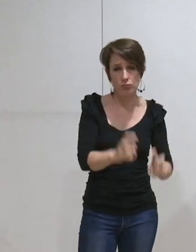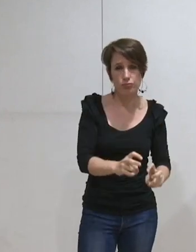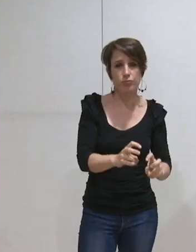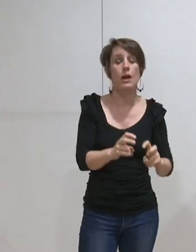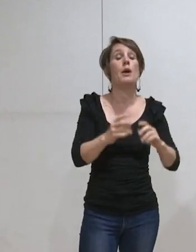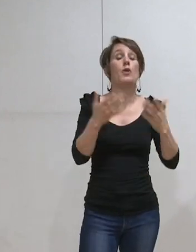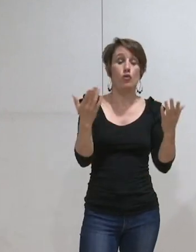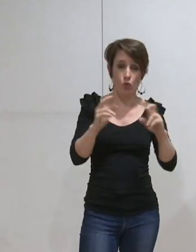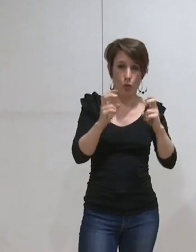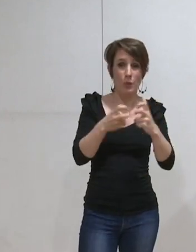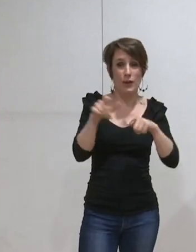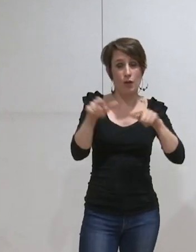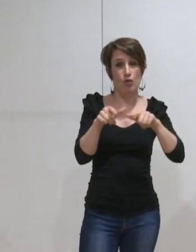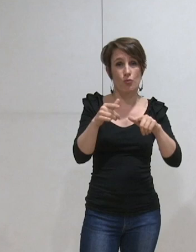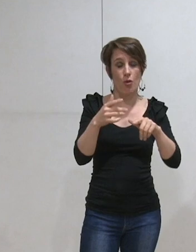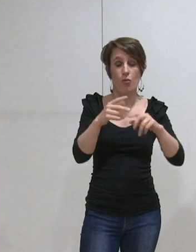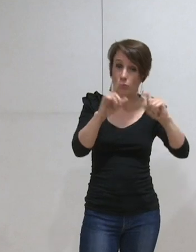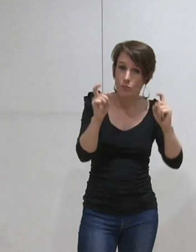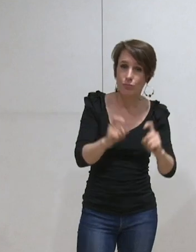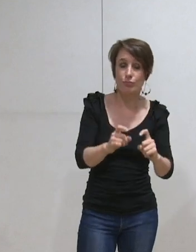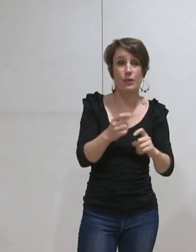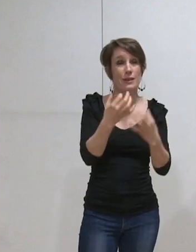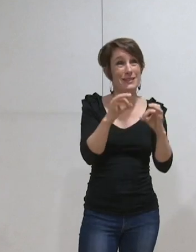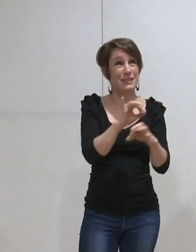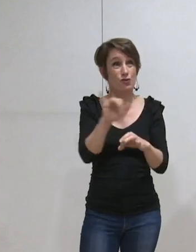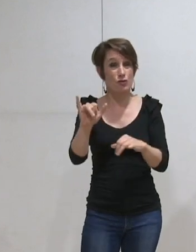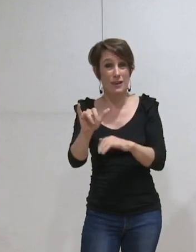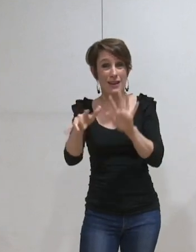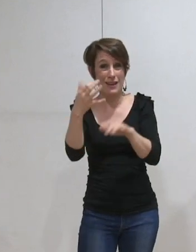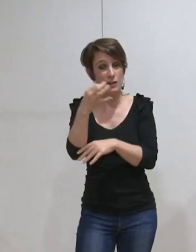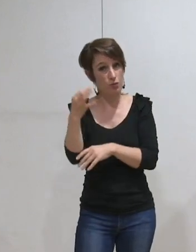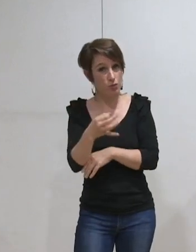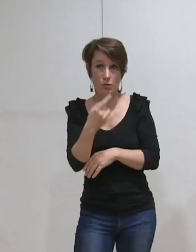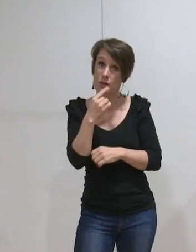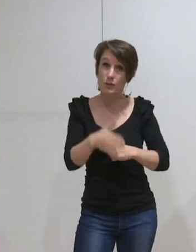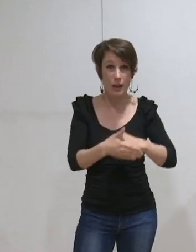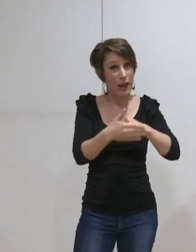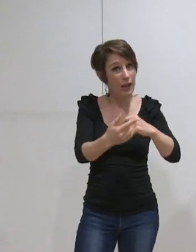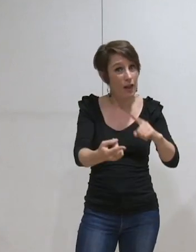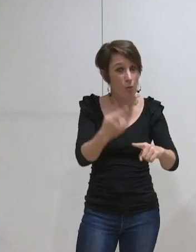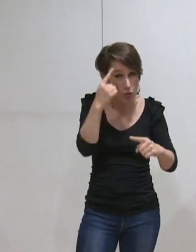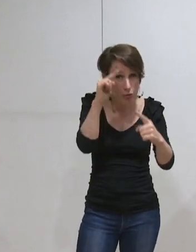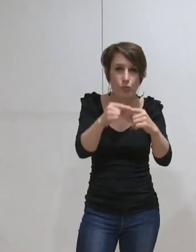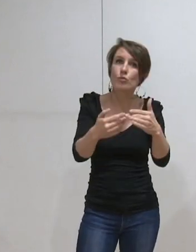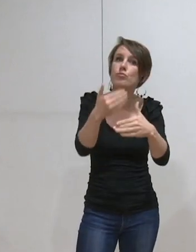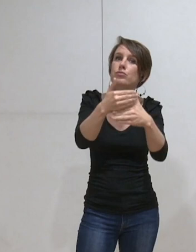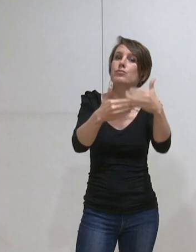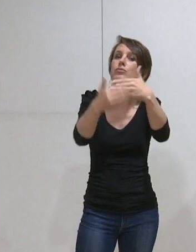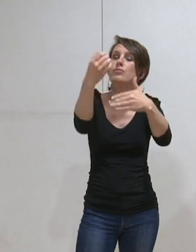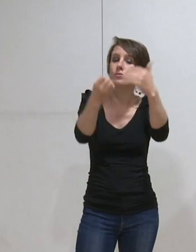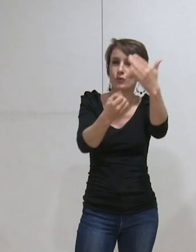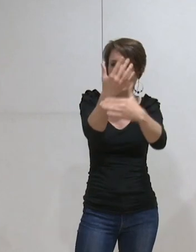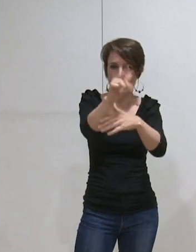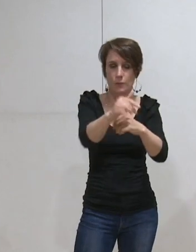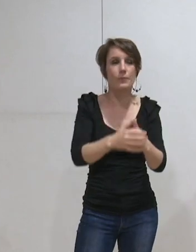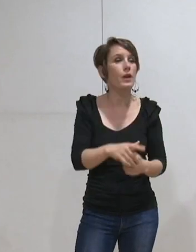pour le logement une baisse de 10 à 15 % c'est une aide importante à la construction par ailleurs